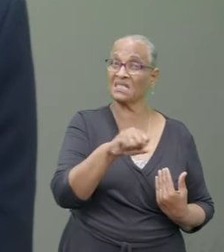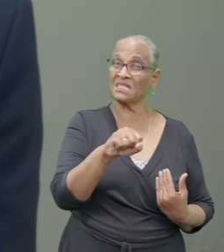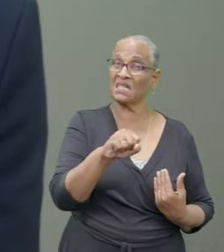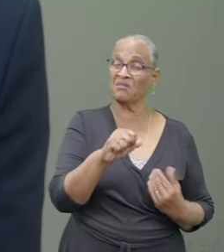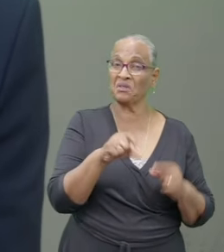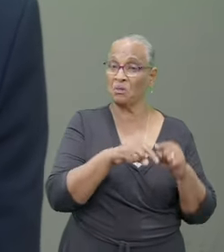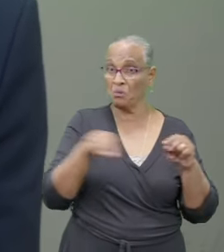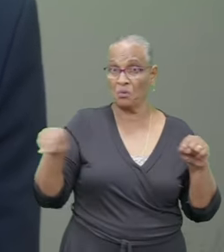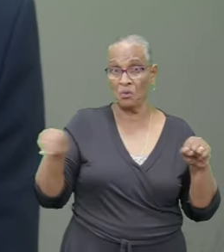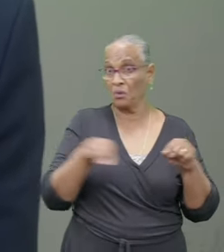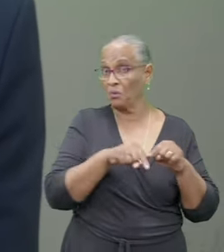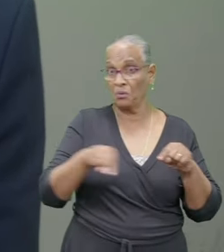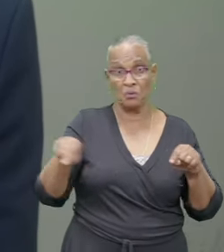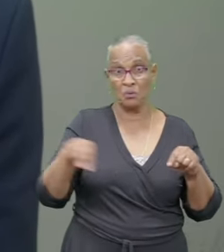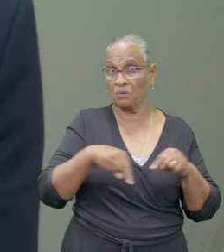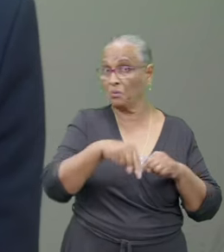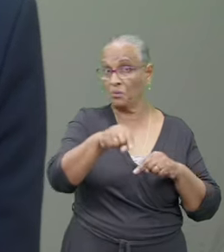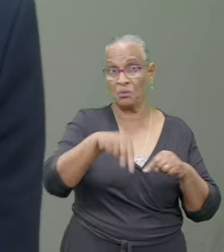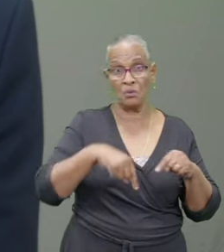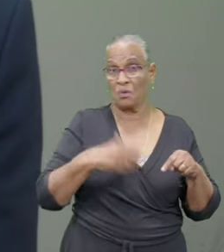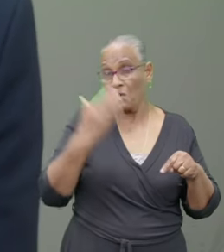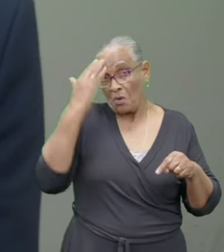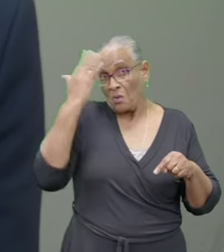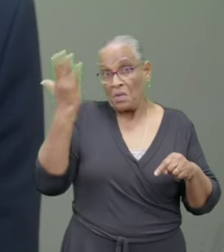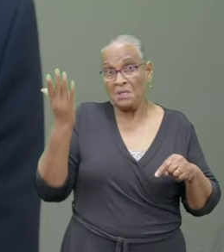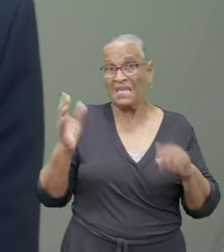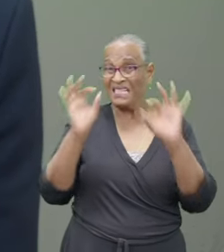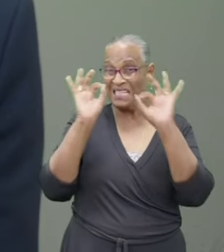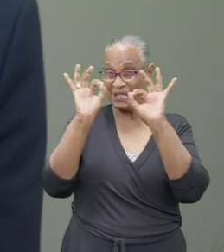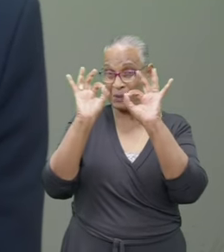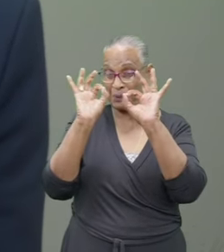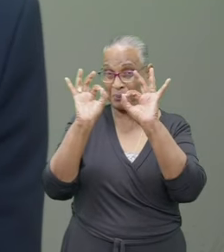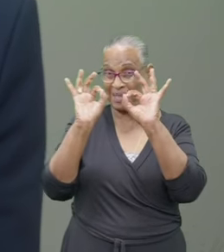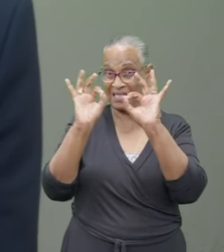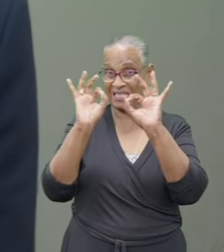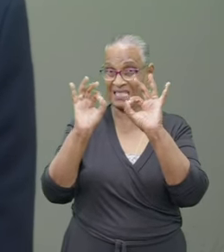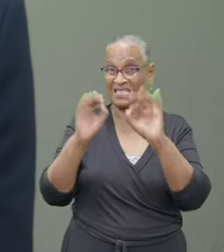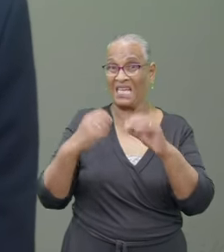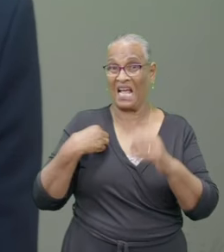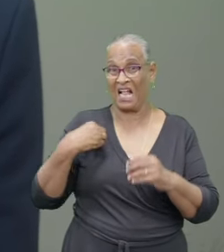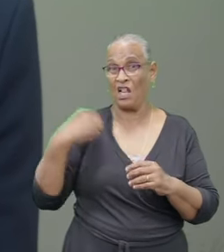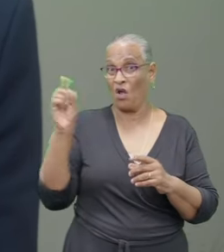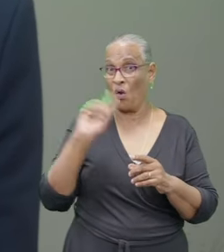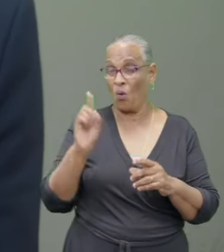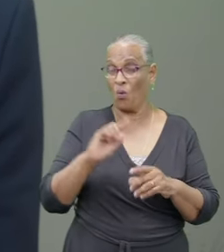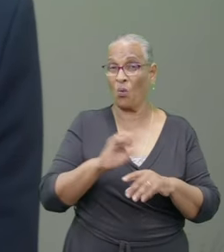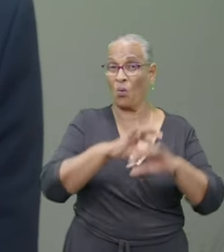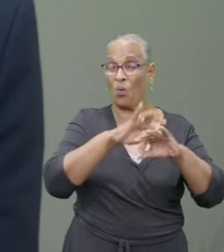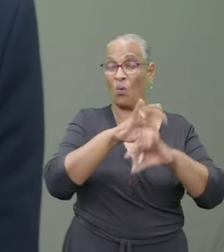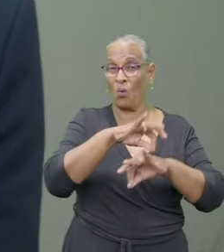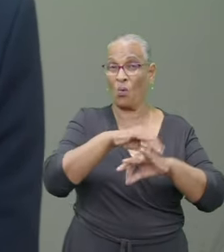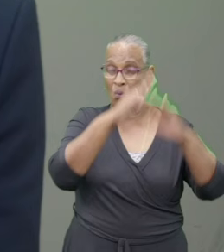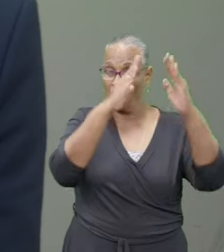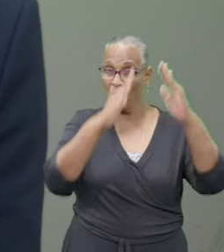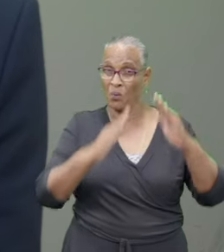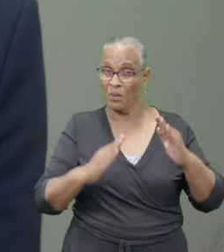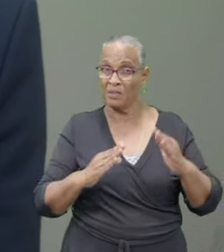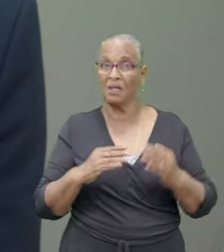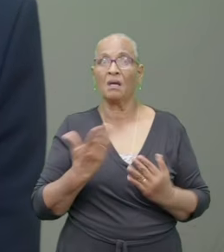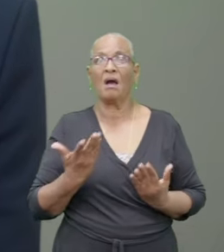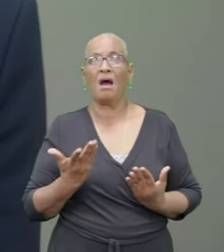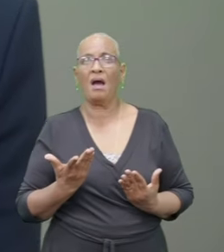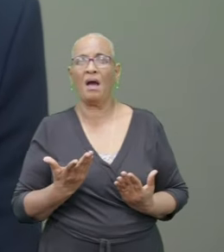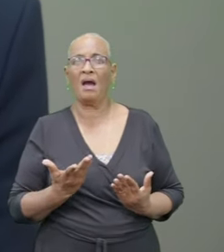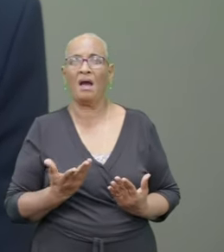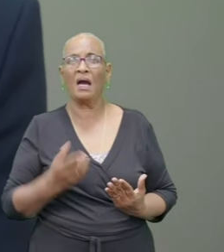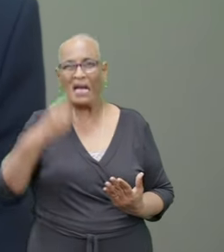gebeuren. Maar u ziet wel dat bij de gespecialiseerde verpleegkundigen er wel een trek is van gespecialiseerde